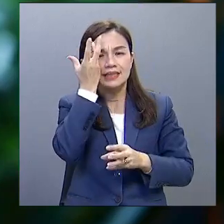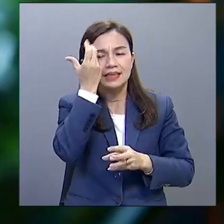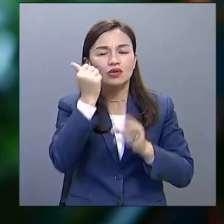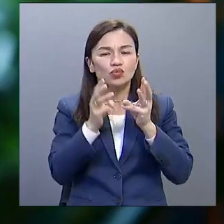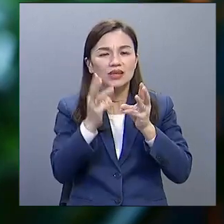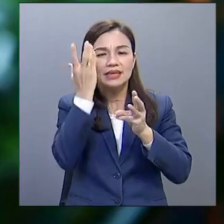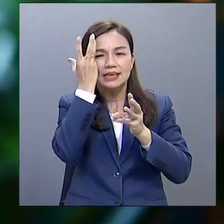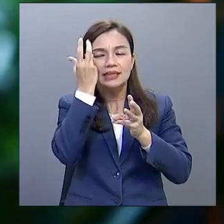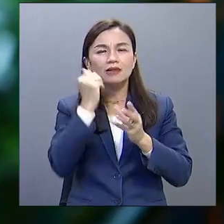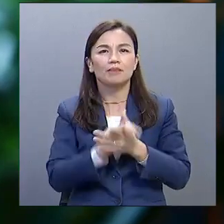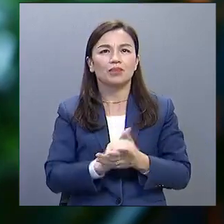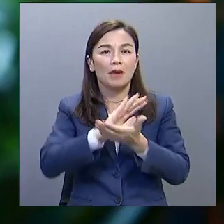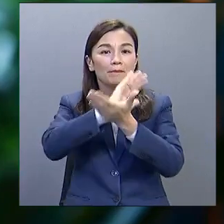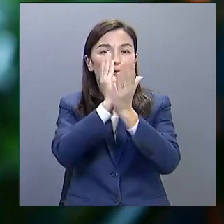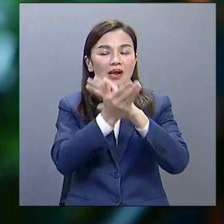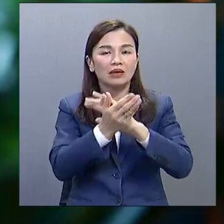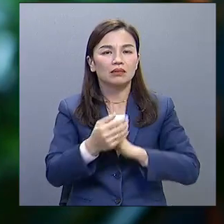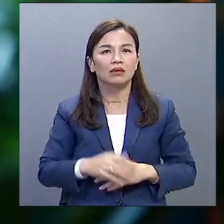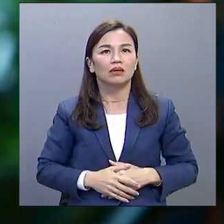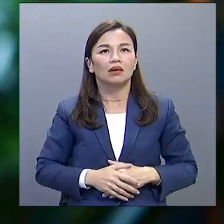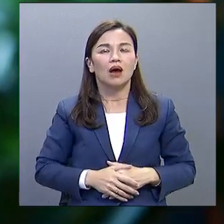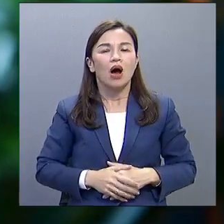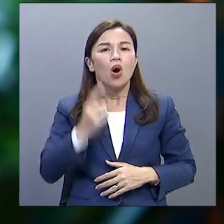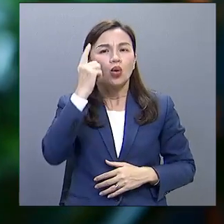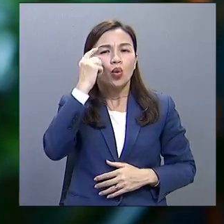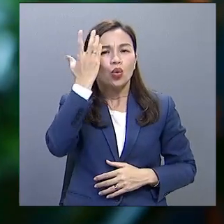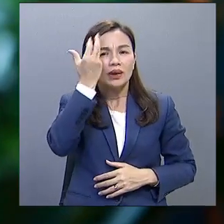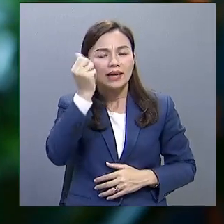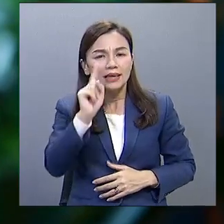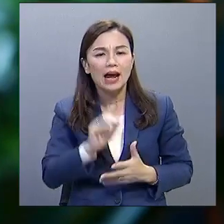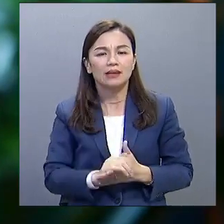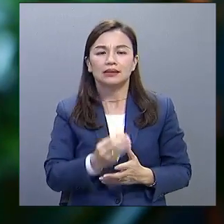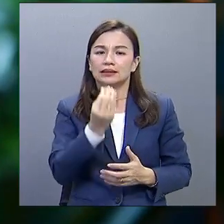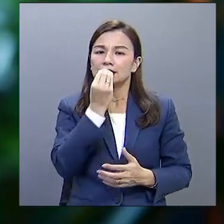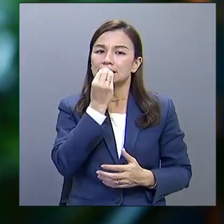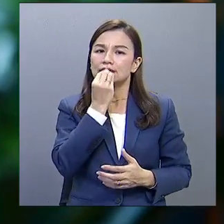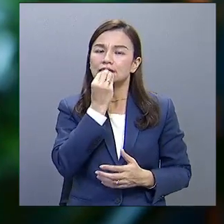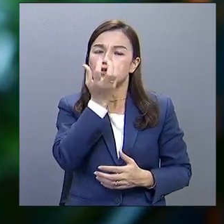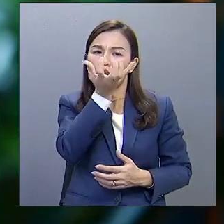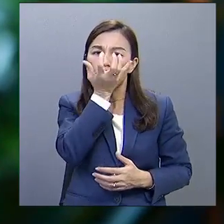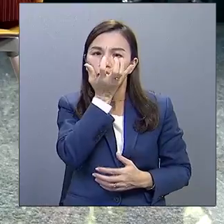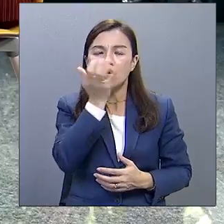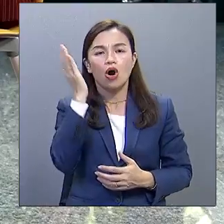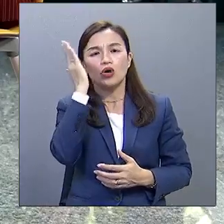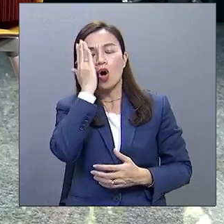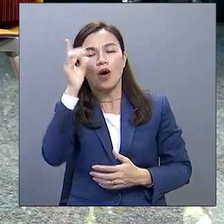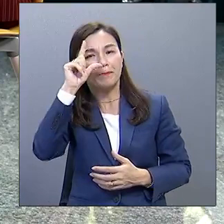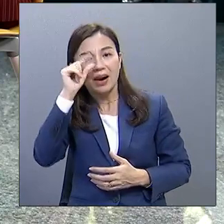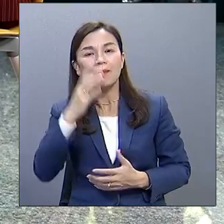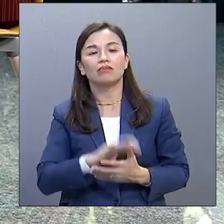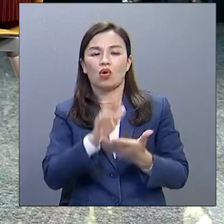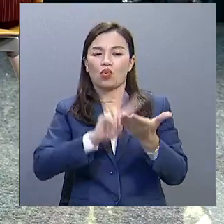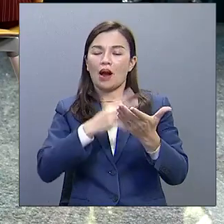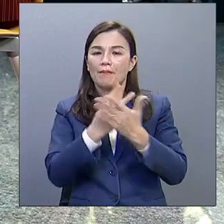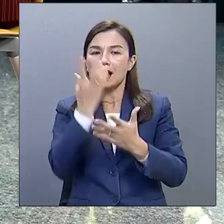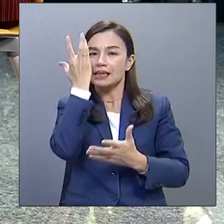แต่เราจะรู้ได้ไงว่าเราเครียด1เราจะนอนไม่ดี2เราจะกินไม่ดีบางคนเครียดแล้วจะน้ำหนักขึ้นนะคะพวกนี้ก็จะมีปัญหา